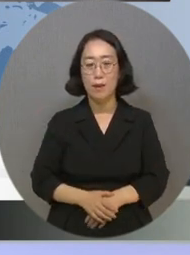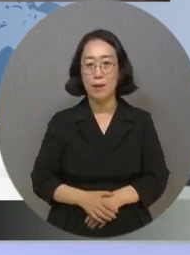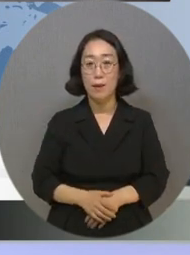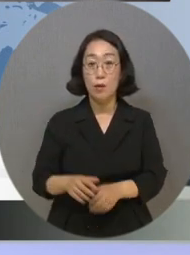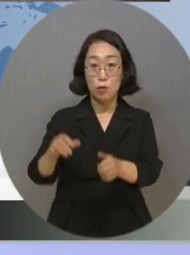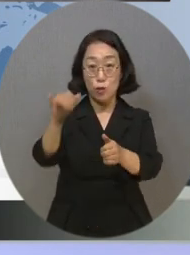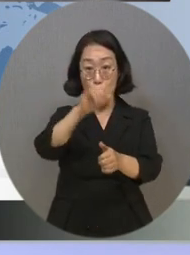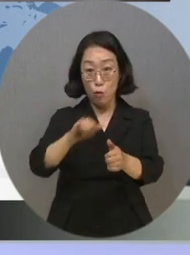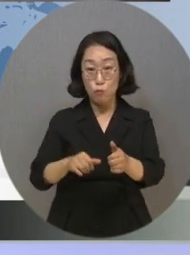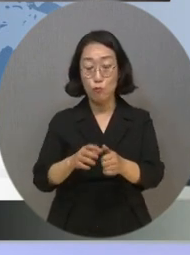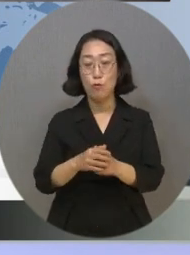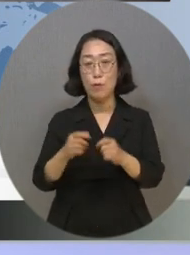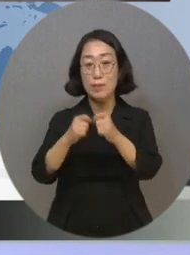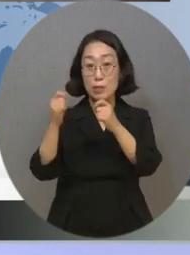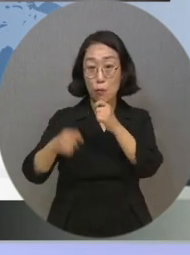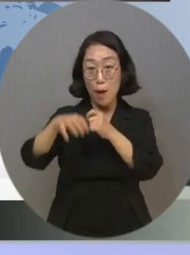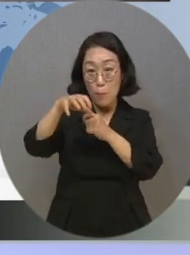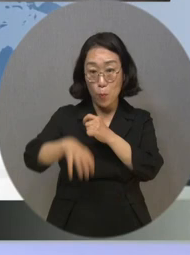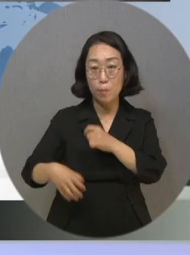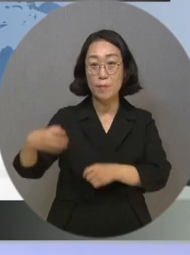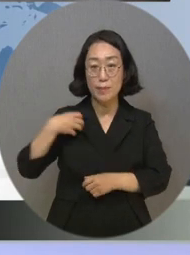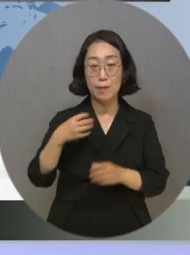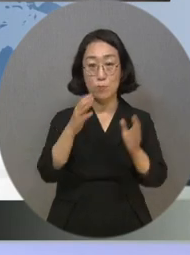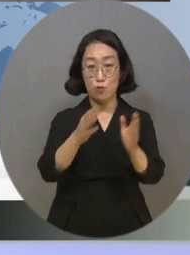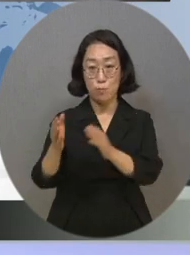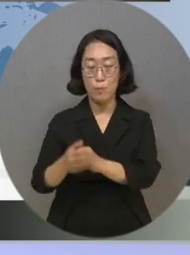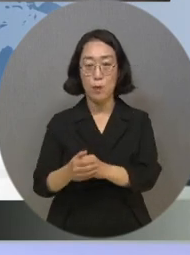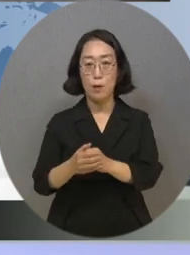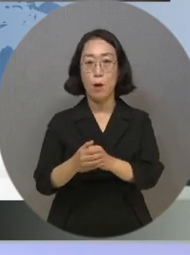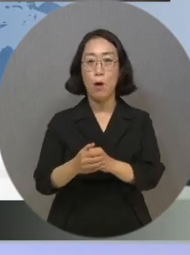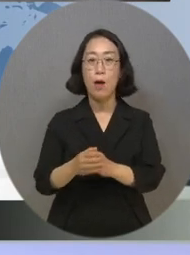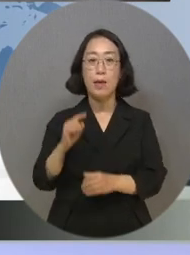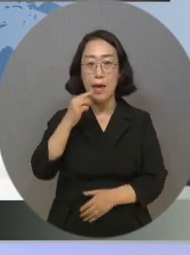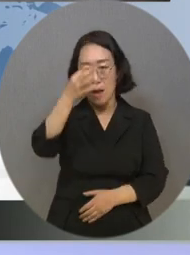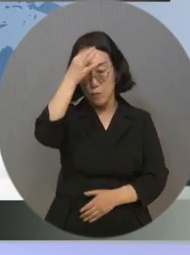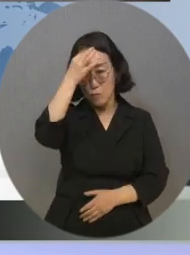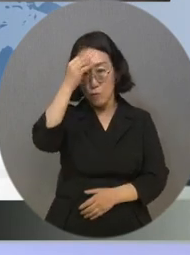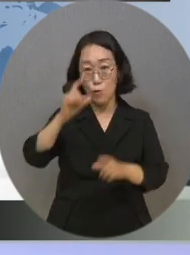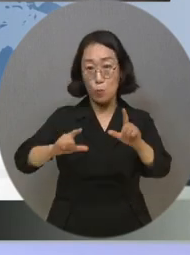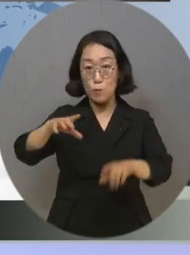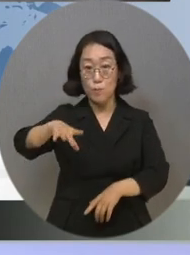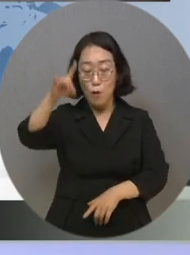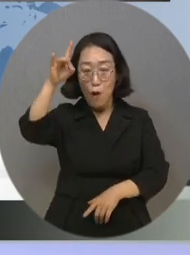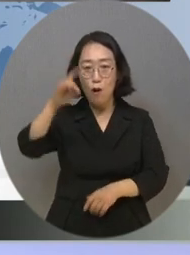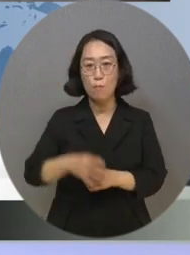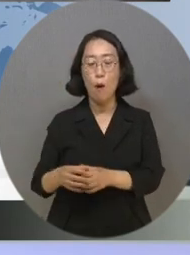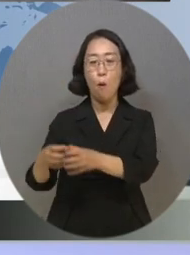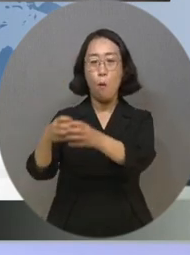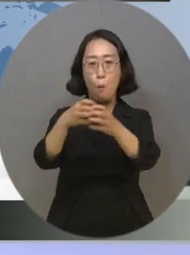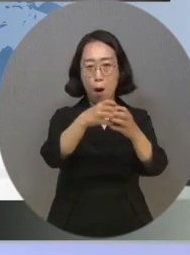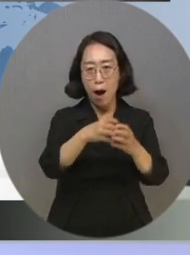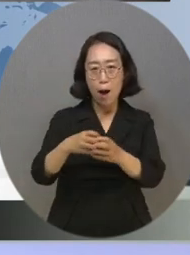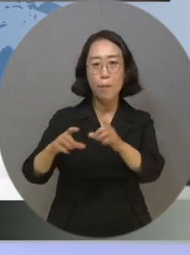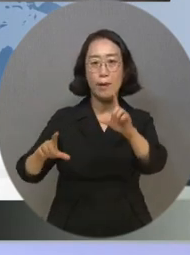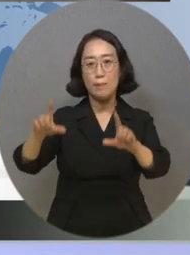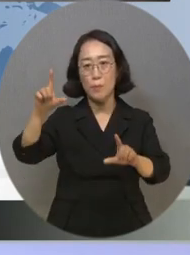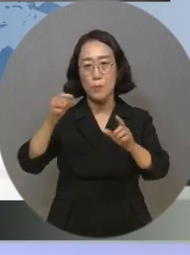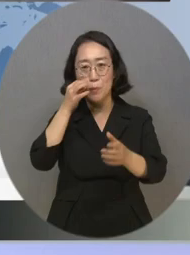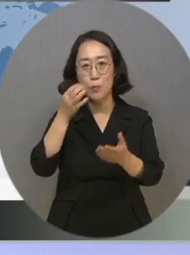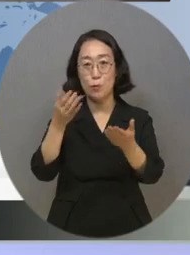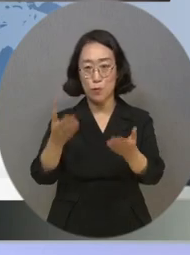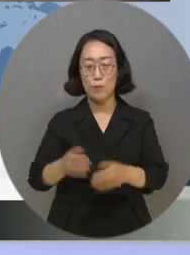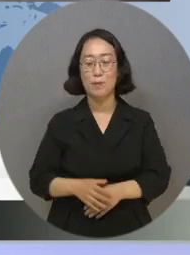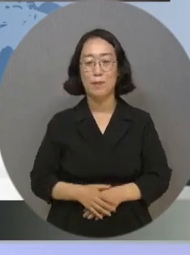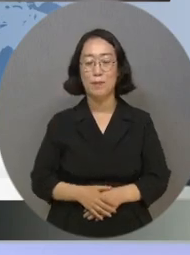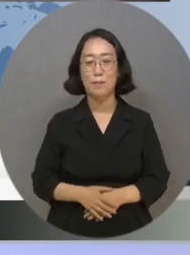전북장애인정보문화협회 김제지회가 주관한 이날 행사는 홍보예술단의 무대로 참가자 모두가 화합하는 장이 되었는데요.